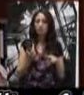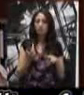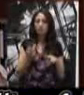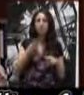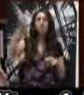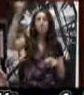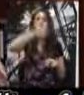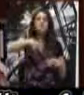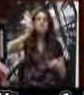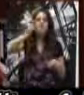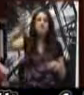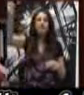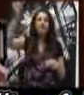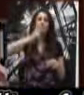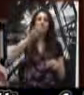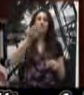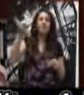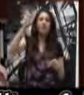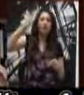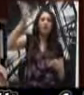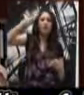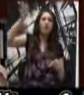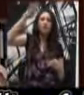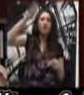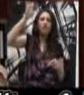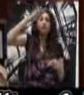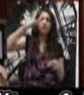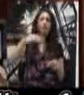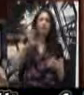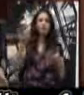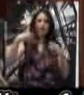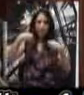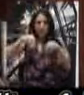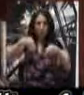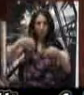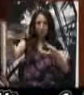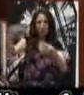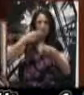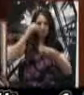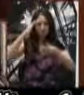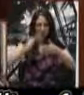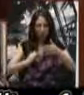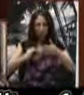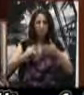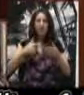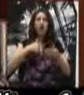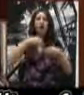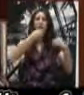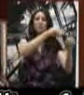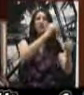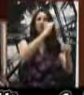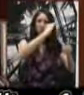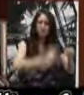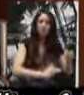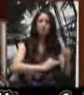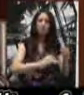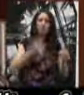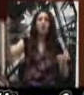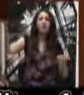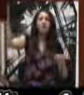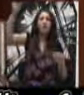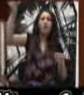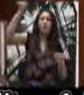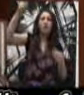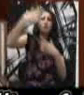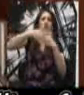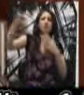بقى يشتكوني بقى ويزودوا بالاكتر، يعني كانوا بيدوني الحاجه رخيصه وانا ابيعها برضو ارخص منها وهم يزودوا